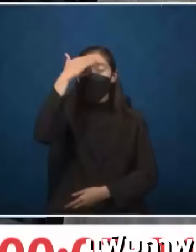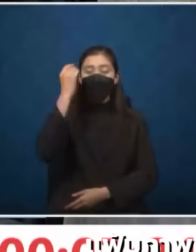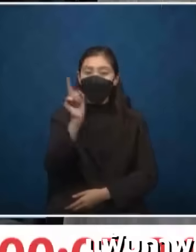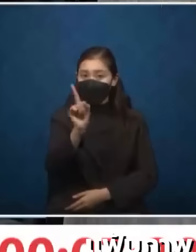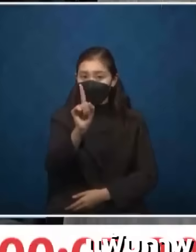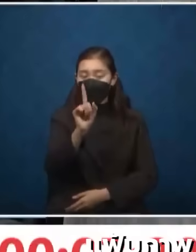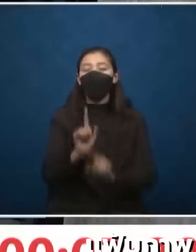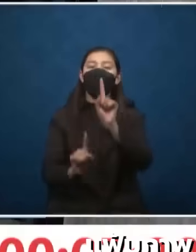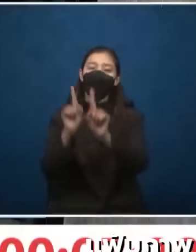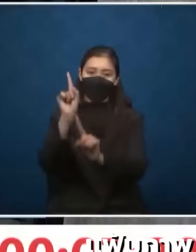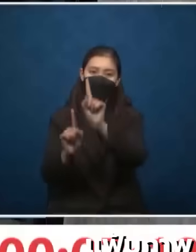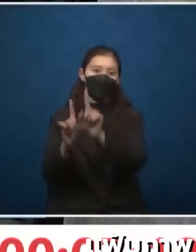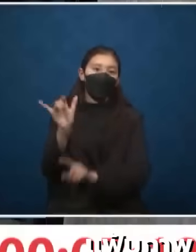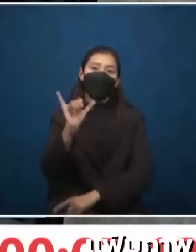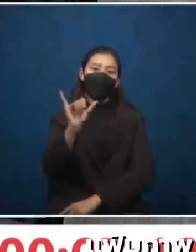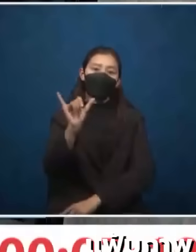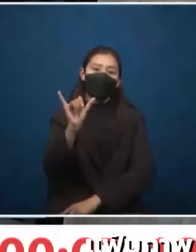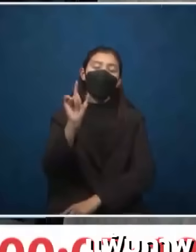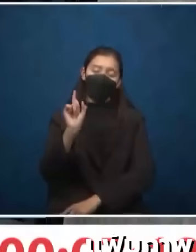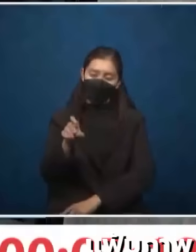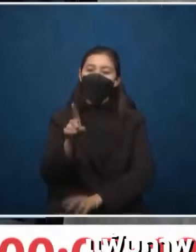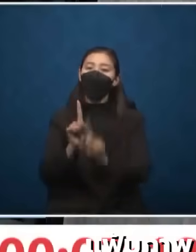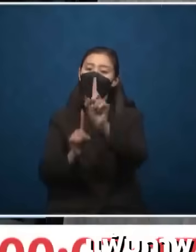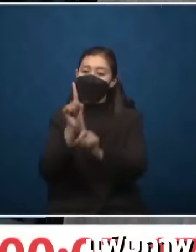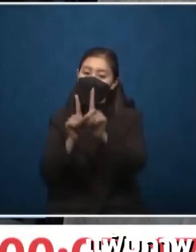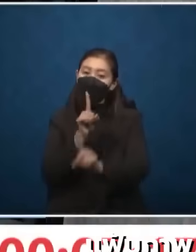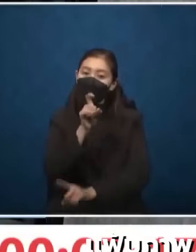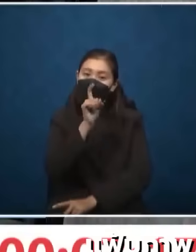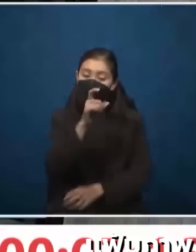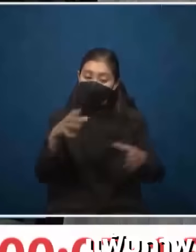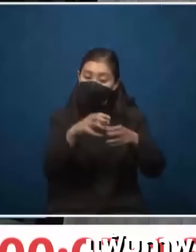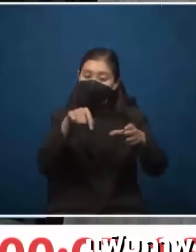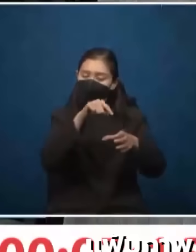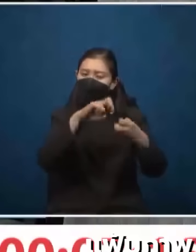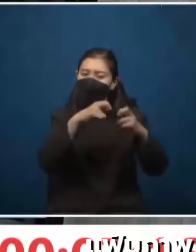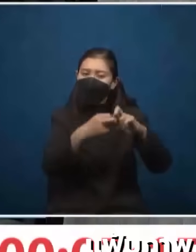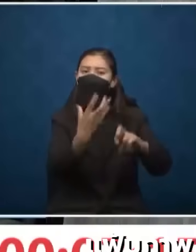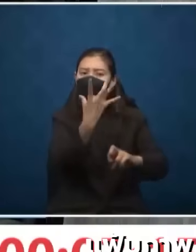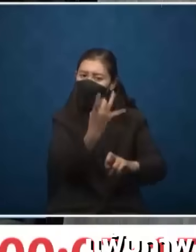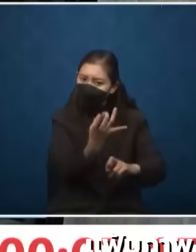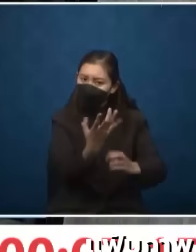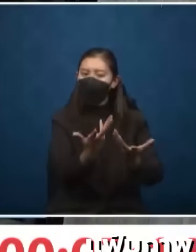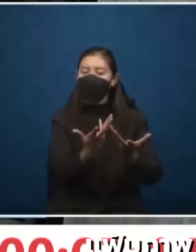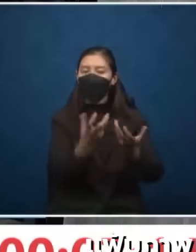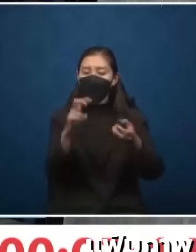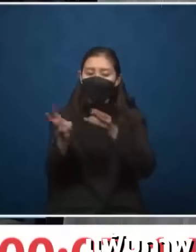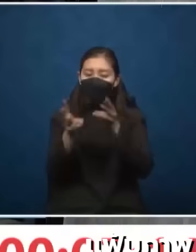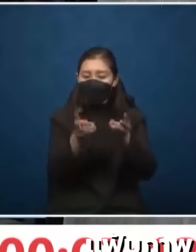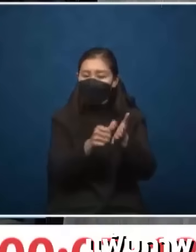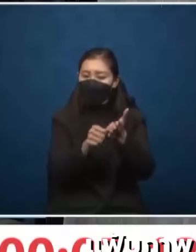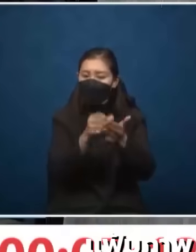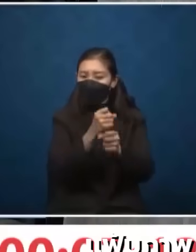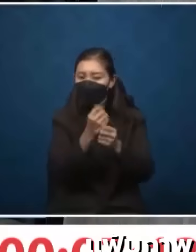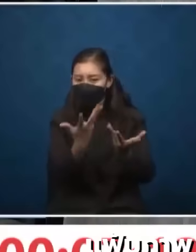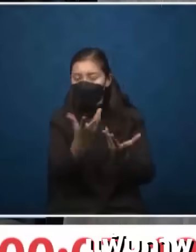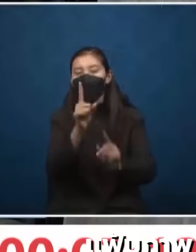กร่างรัฐธรรมนูญฉบับใหม่ที่จะทำให้รัฐธรรมนูญปัจจุบันหายไปเรื่องนี้เป็นประเด็นใหญ่ที่ค